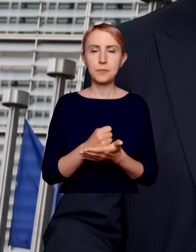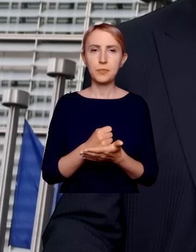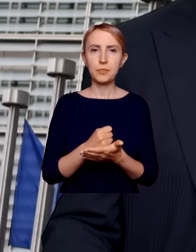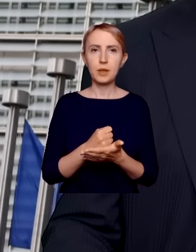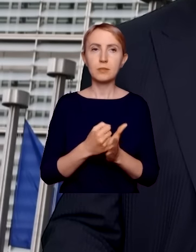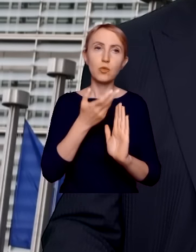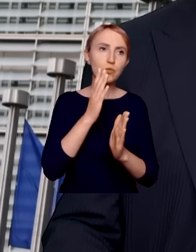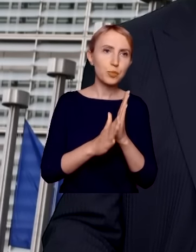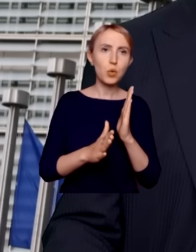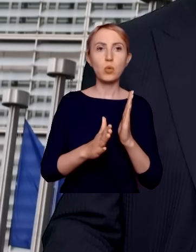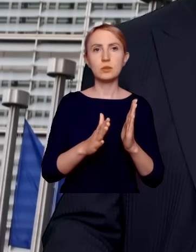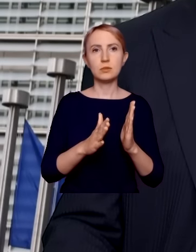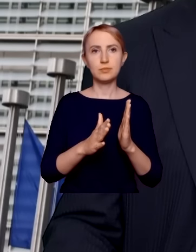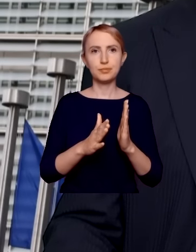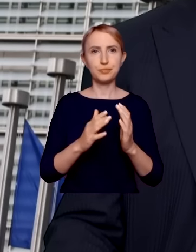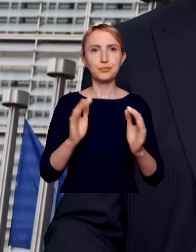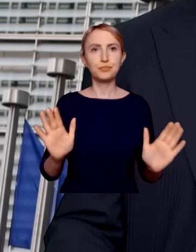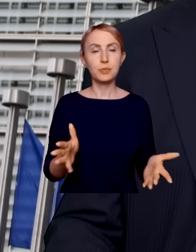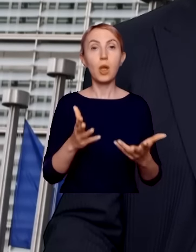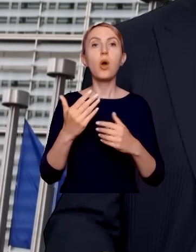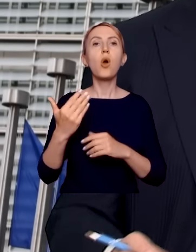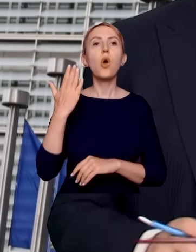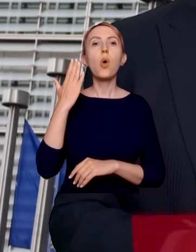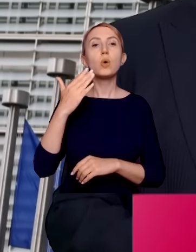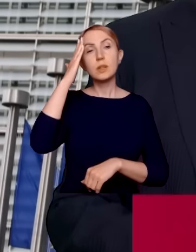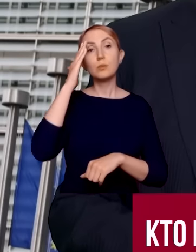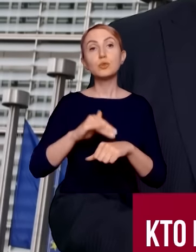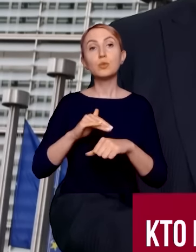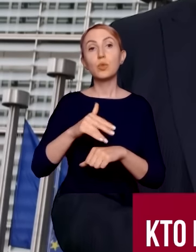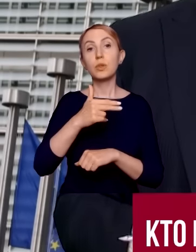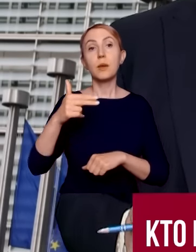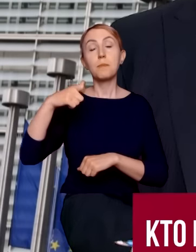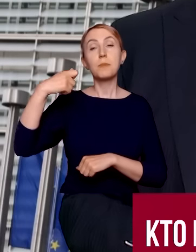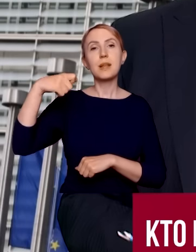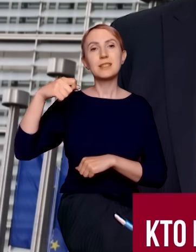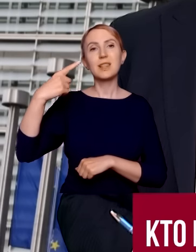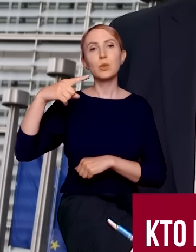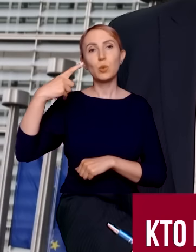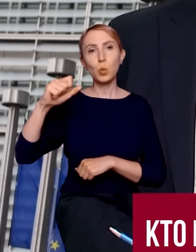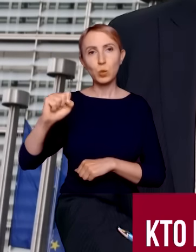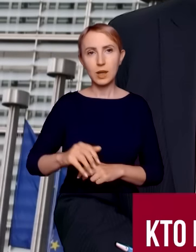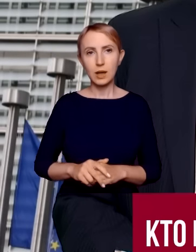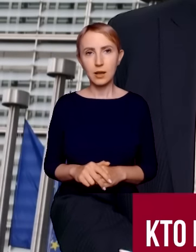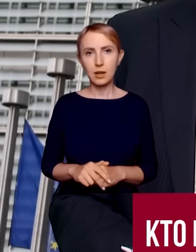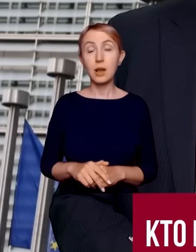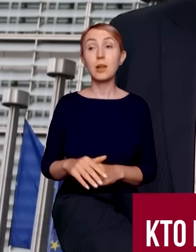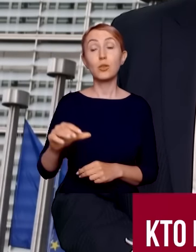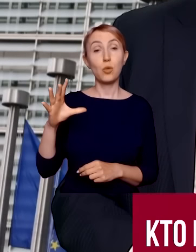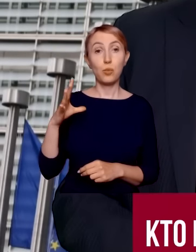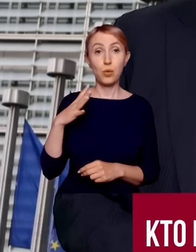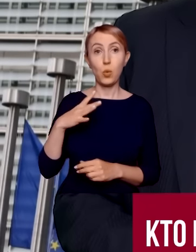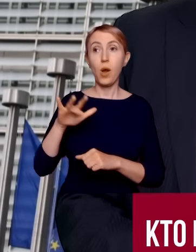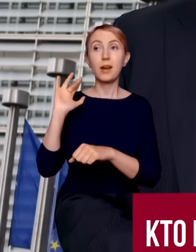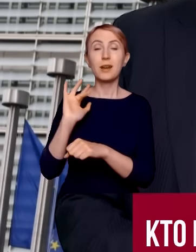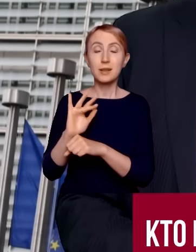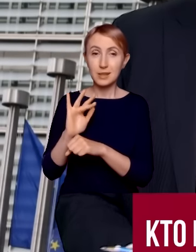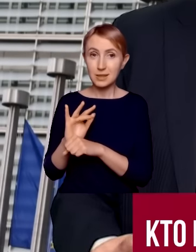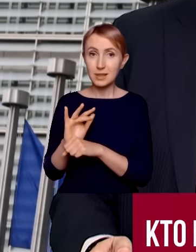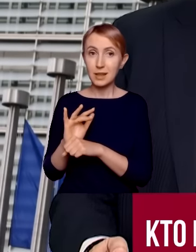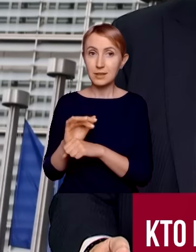niejawnie. Ostatnio przypomniał o tym prezydent Andrzej Duda, za co spotkała go krytyka.